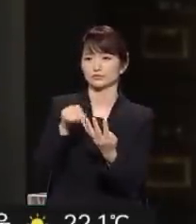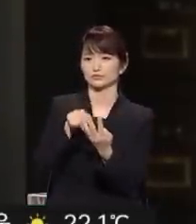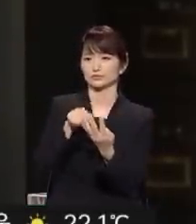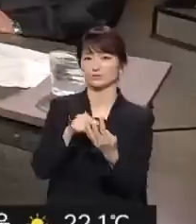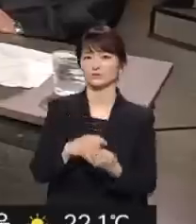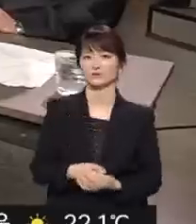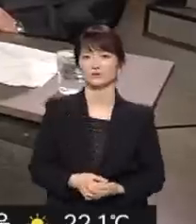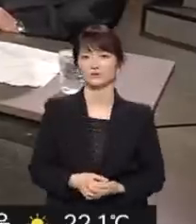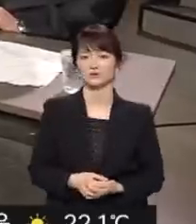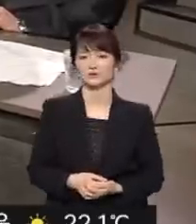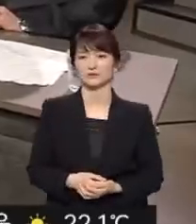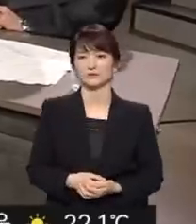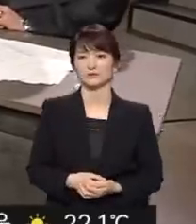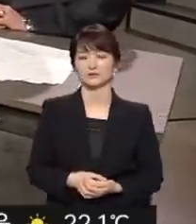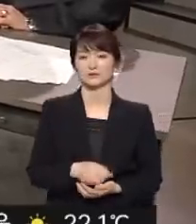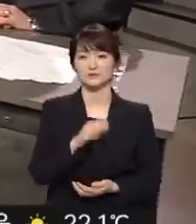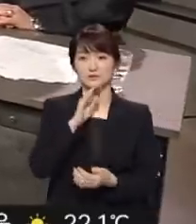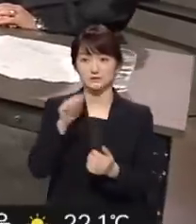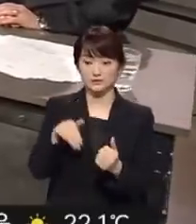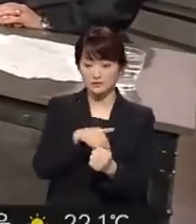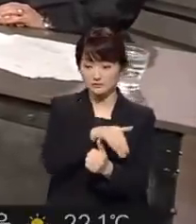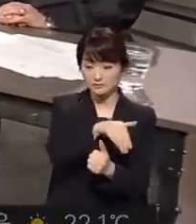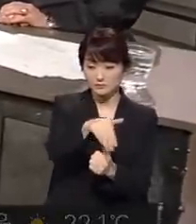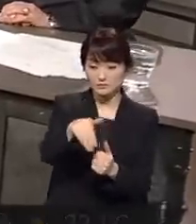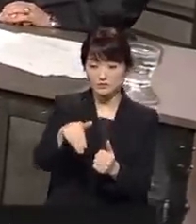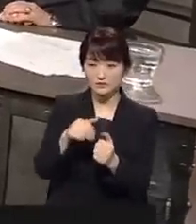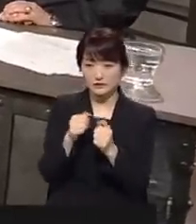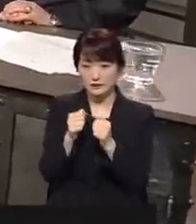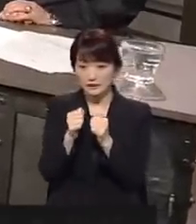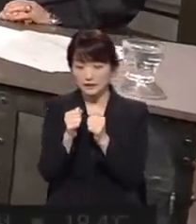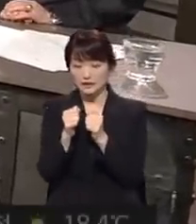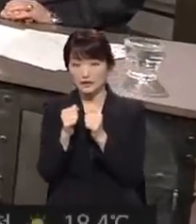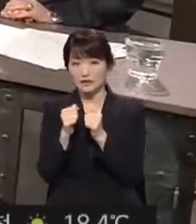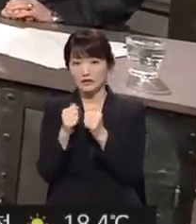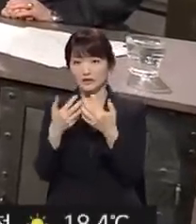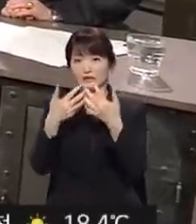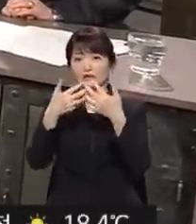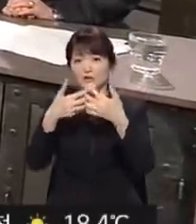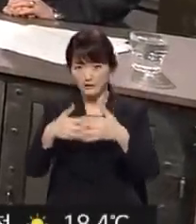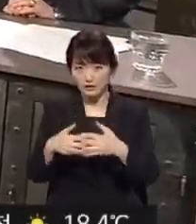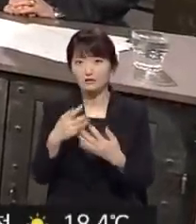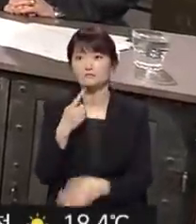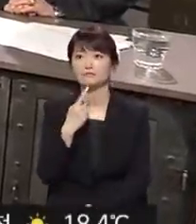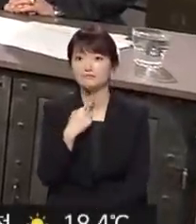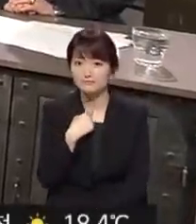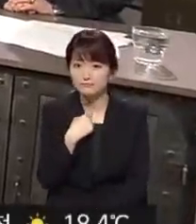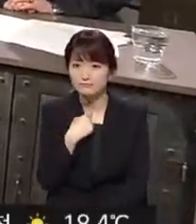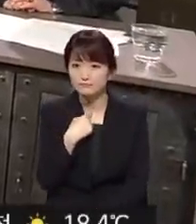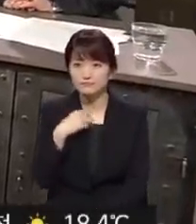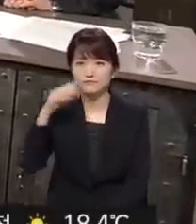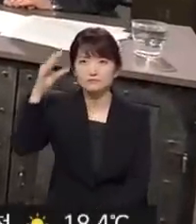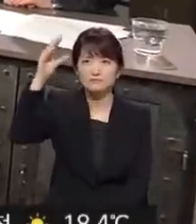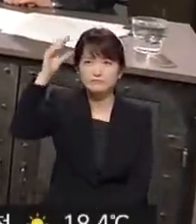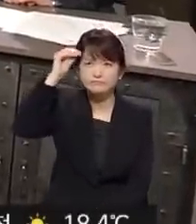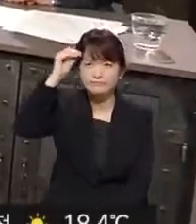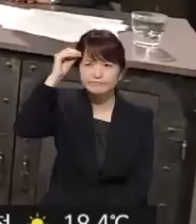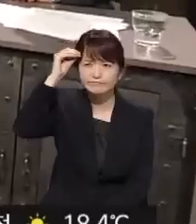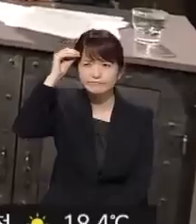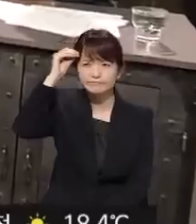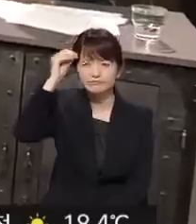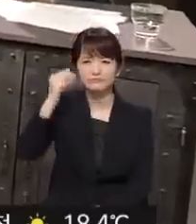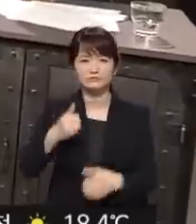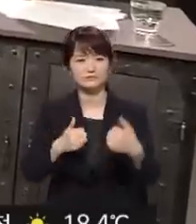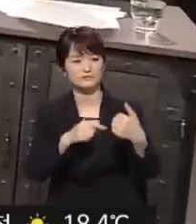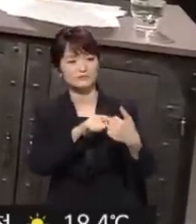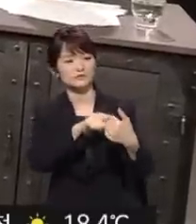아 정말 이 분위기를 한 순간에 확 싸하게 만들었던 아 약간 좀 이 무식함 상대의 어떤